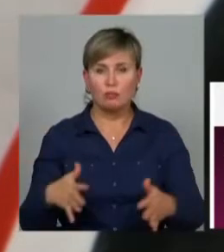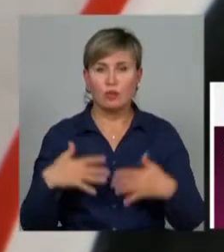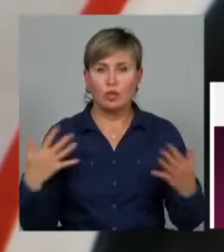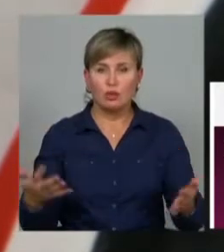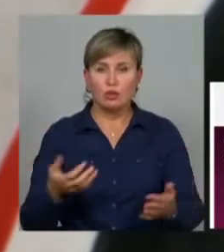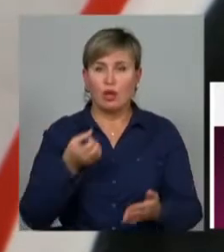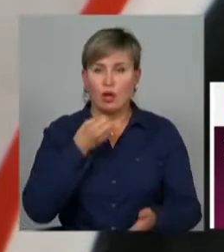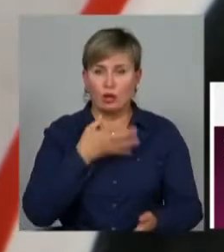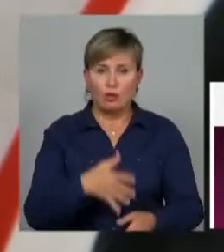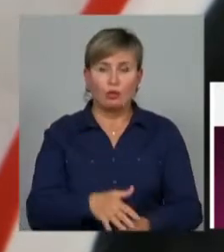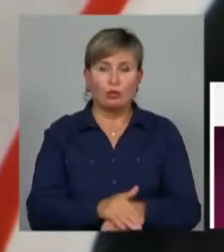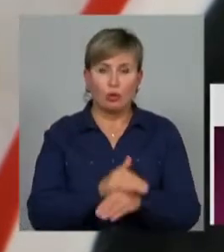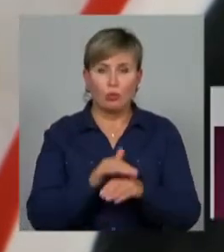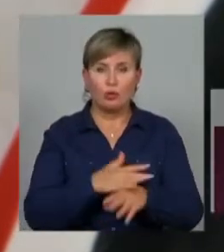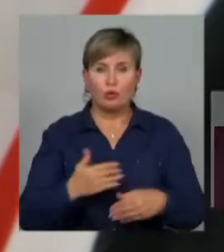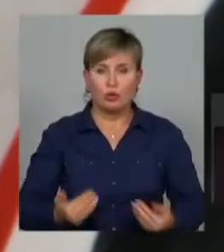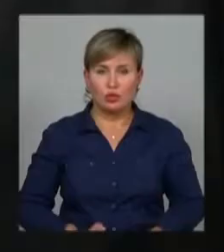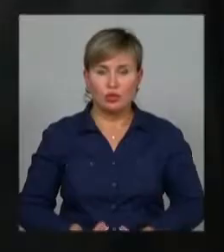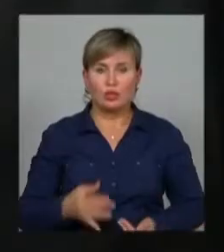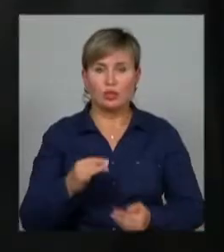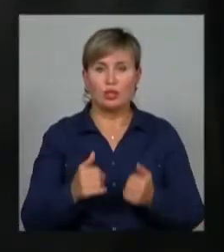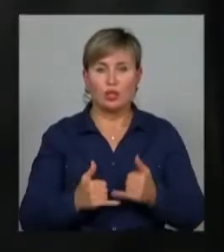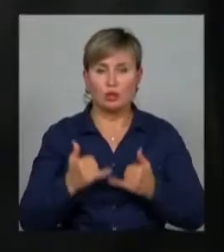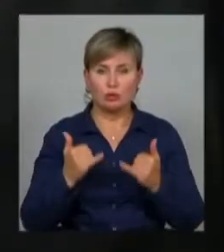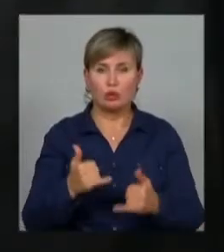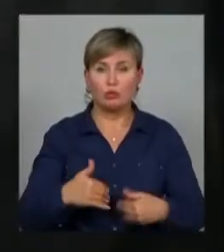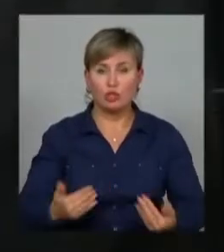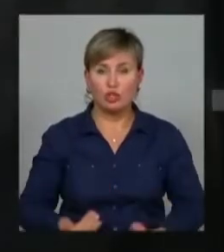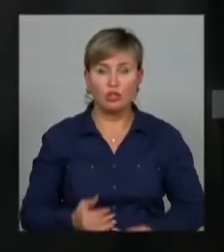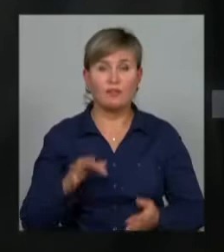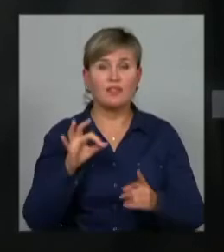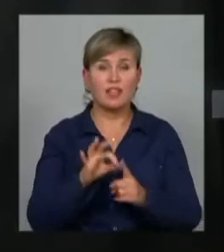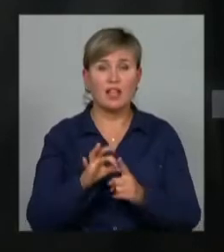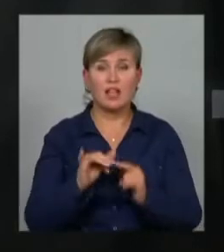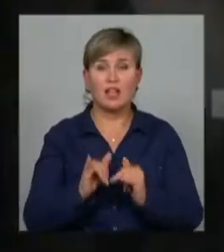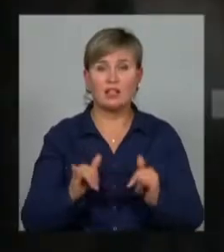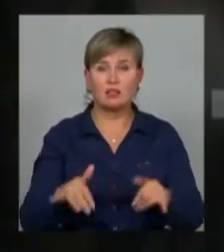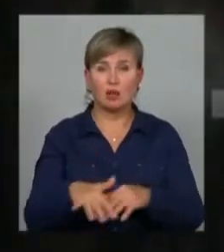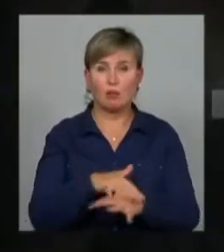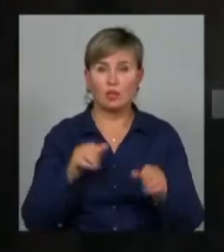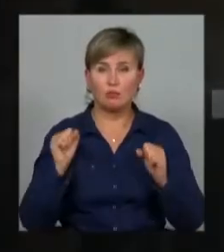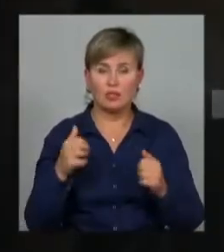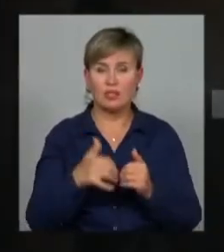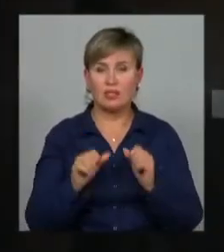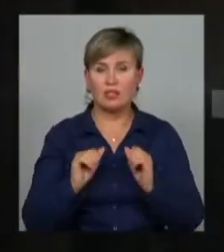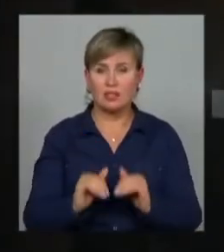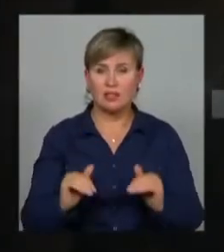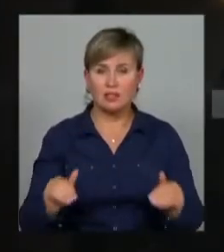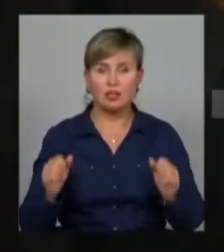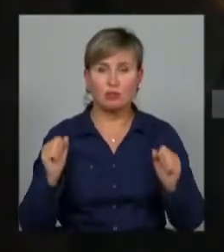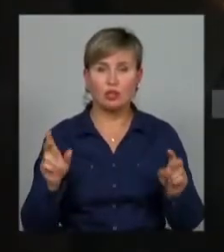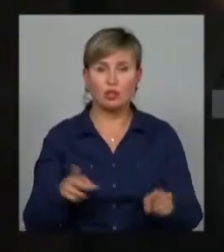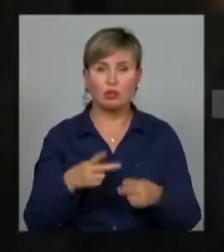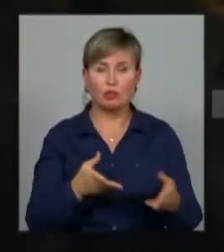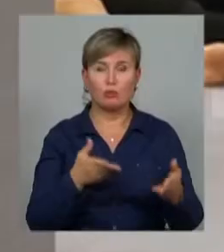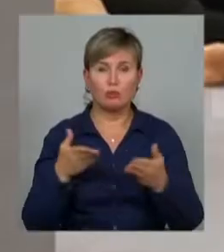хорошую, добрую жизнь, достойную жизнь. В целях развития массового спорта среди детей спортивный клуб приглашает